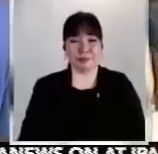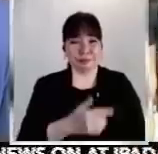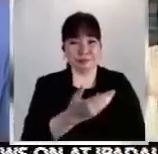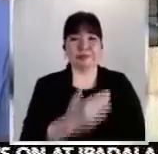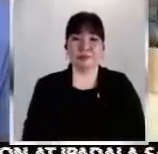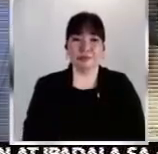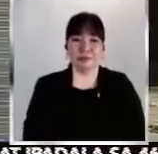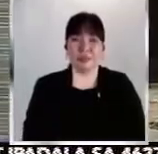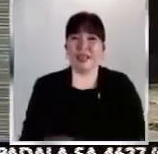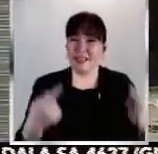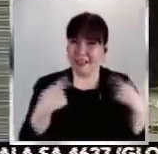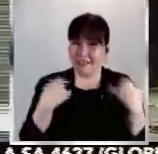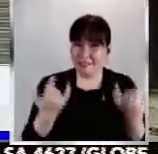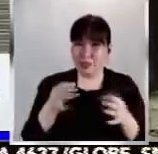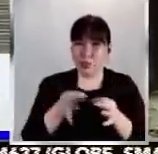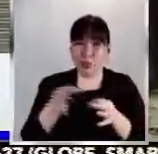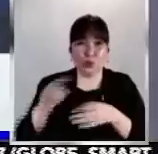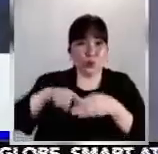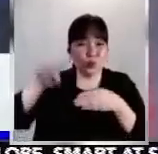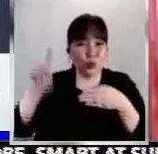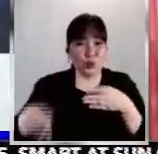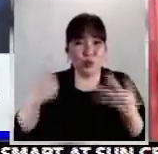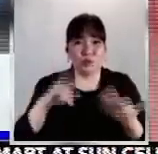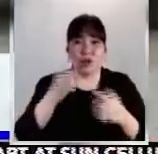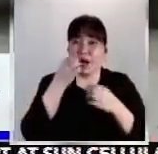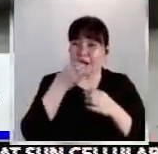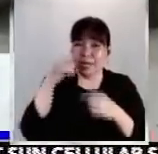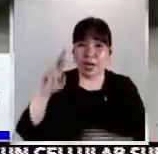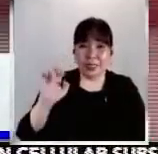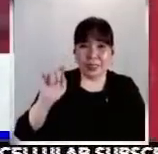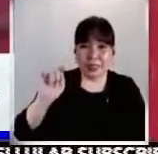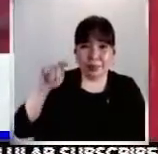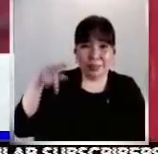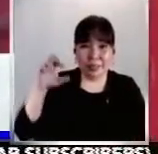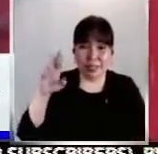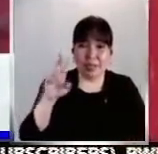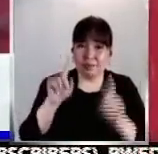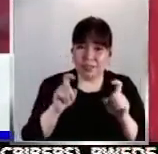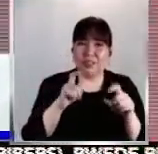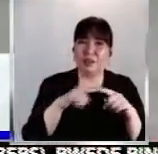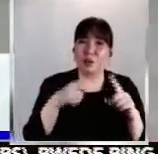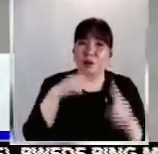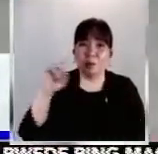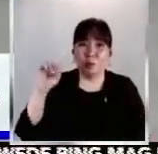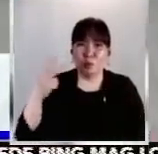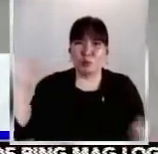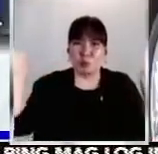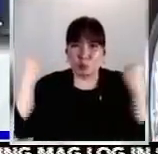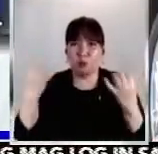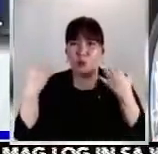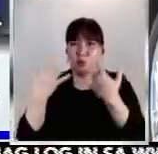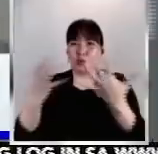Nagkakaroon ngayon ng delay sa paglabas ng resulta ng RT-PCR test ayon sa Department of Health. Bigla raw kasing dumami ang mga